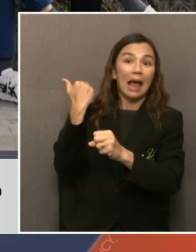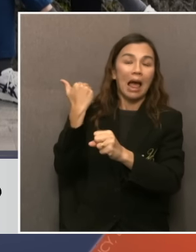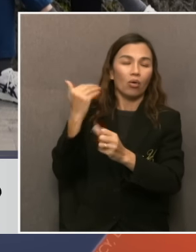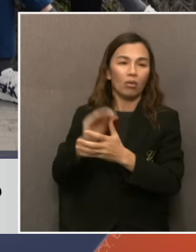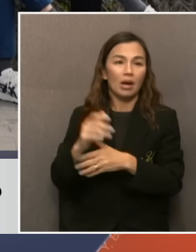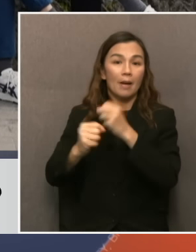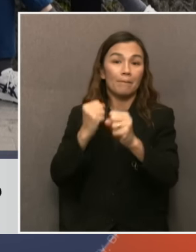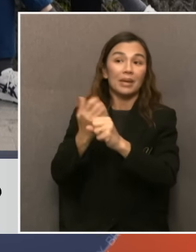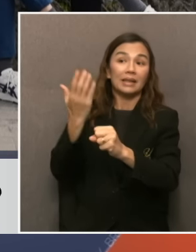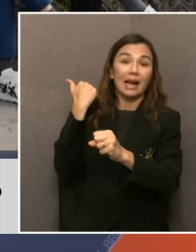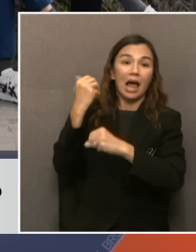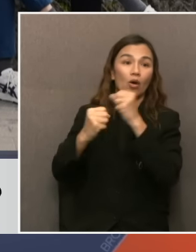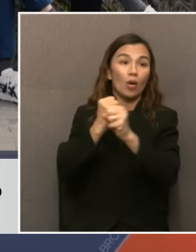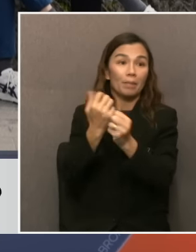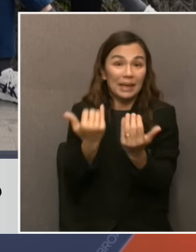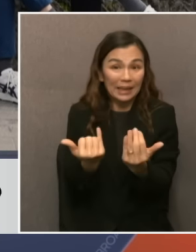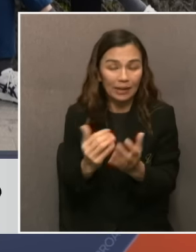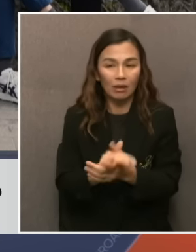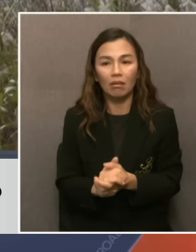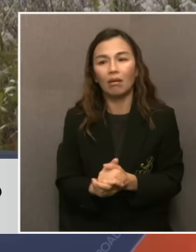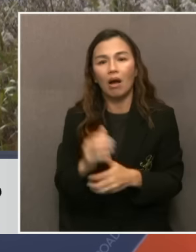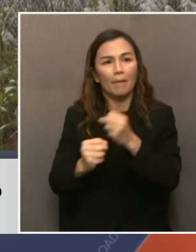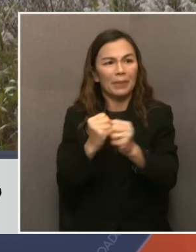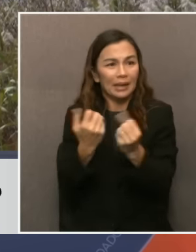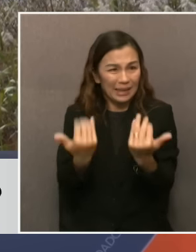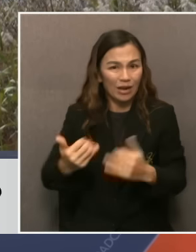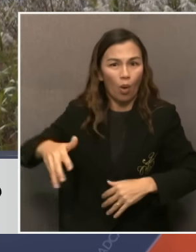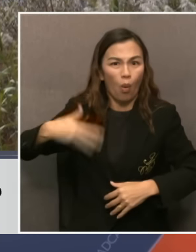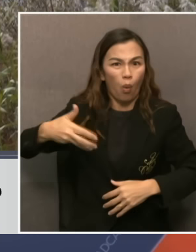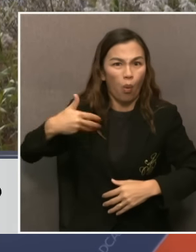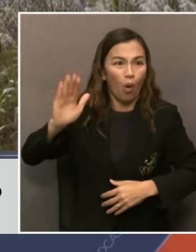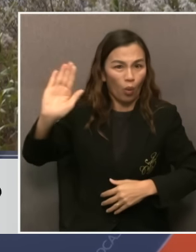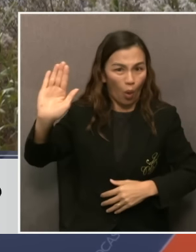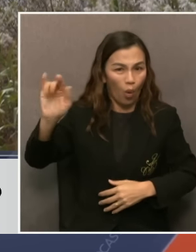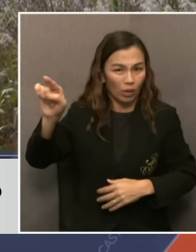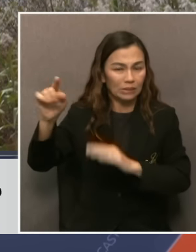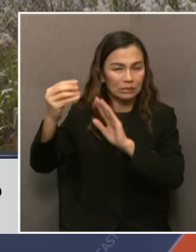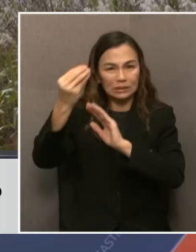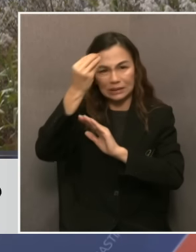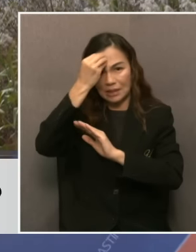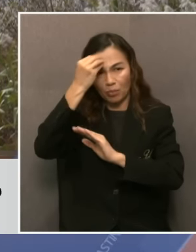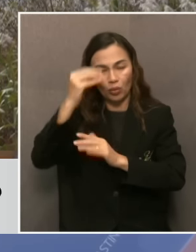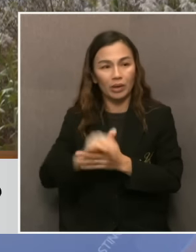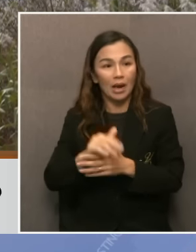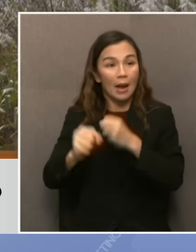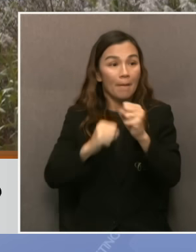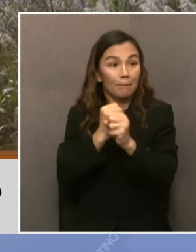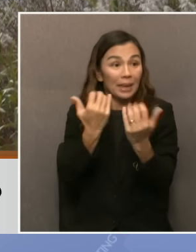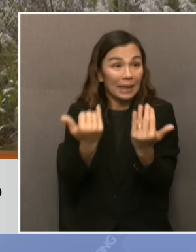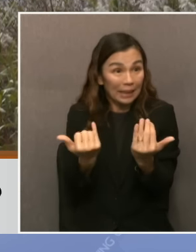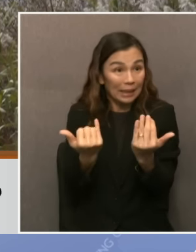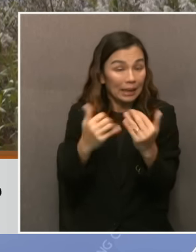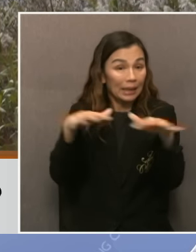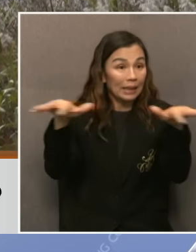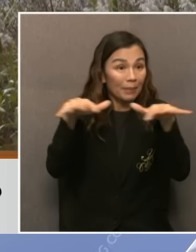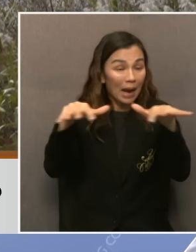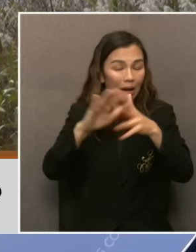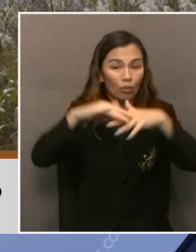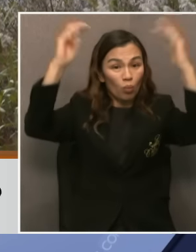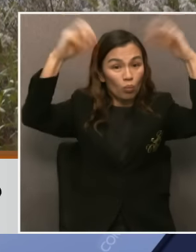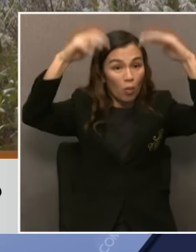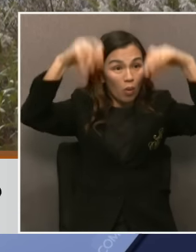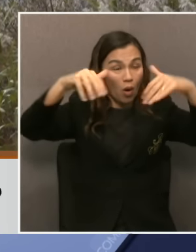ยมันยังร้อนน้อยกว่าปีนี้ซึ่งเป็นปีปกติของญี่ปุ่นด้วยเราก็ทราบดีว่าปีนี้เป็นปีปกติเอลนีโยผ่านไปแล้วตอนนี้